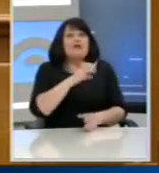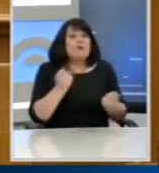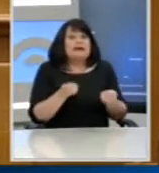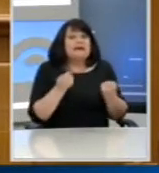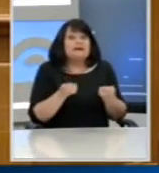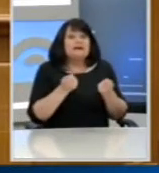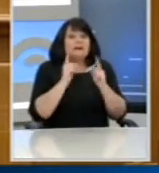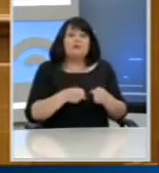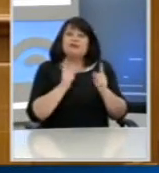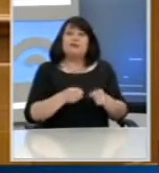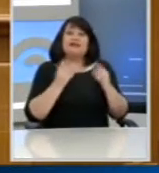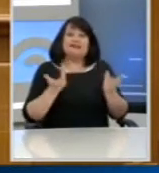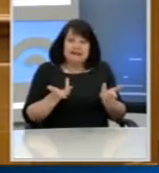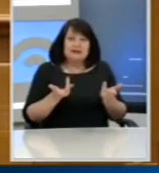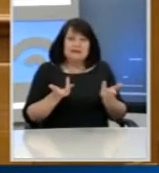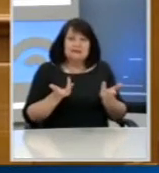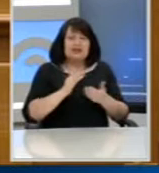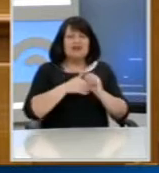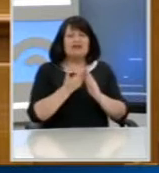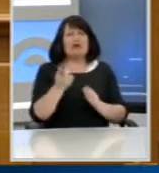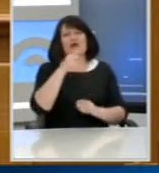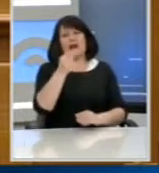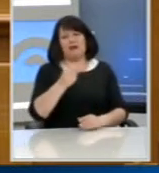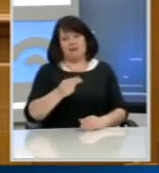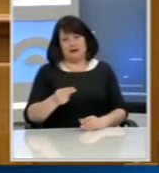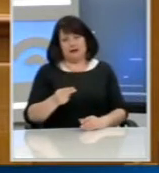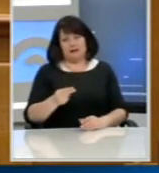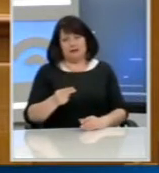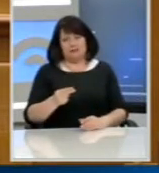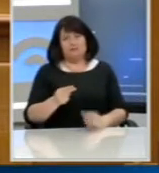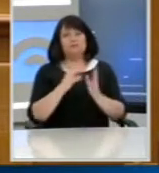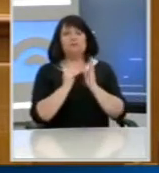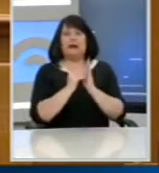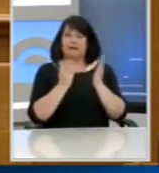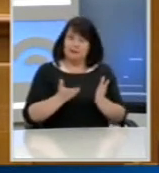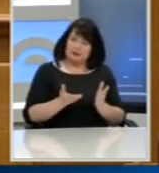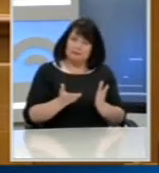τις αποφάσεις που λαμβάνονται, ασχολούνται με άλλα πράγματα. Ασχολούνται, παραδείγματος χάρη,